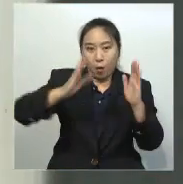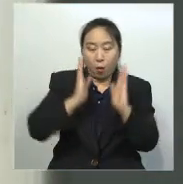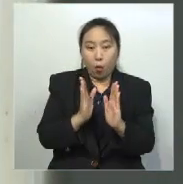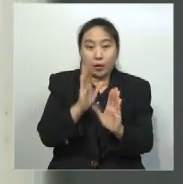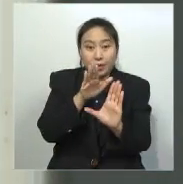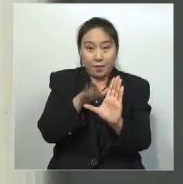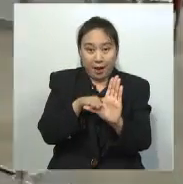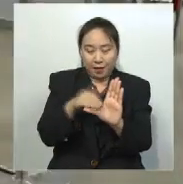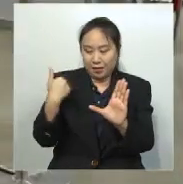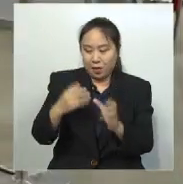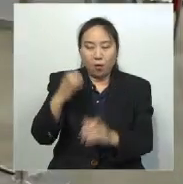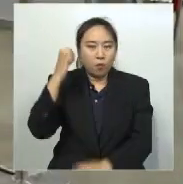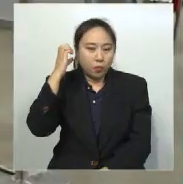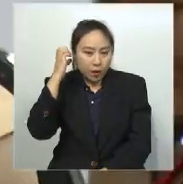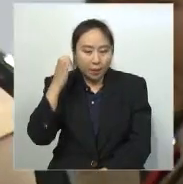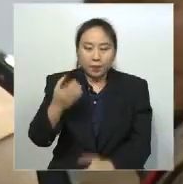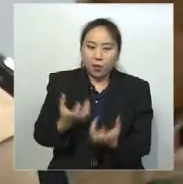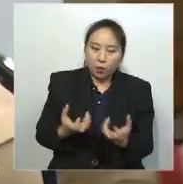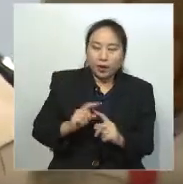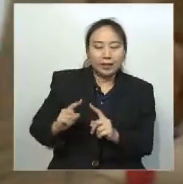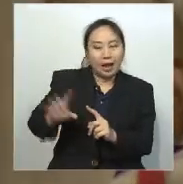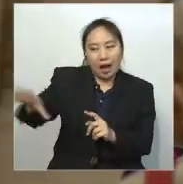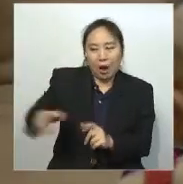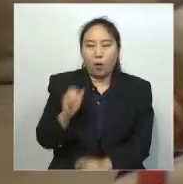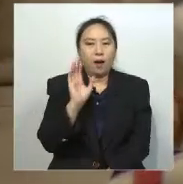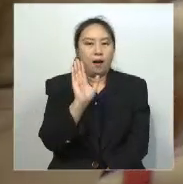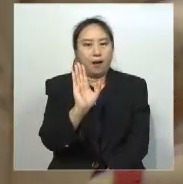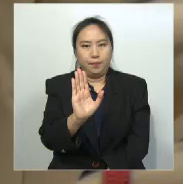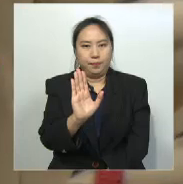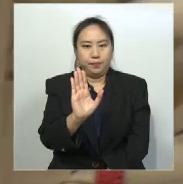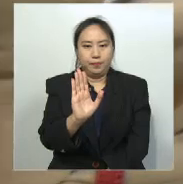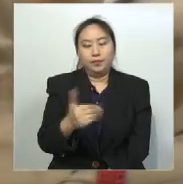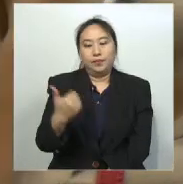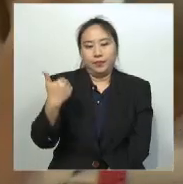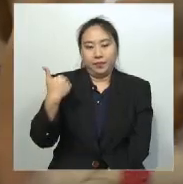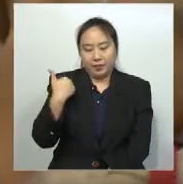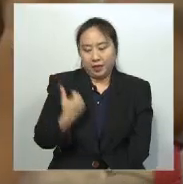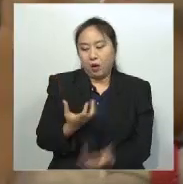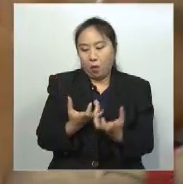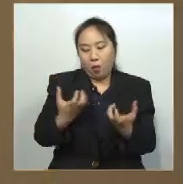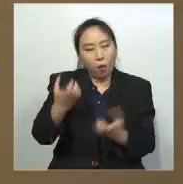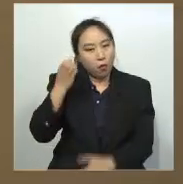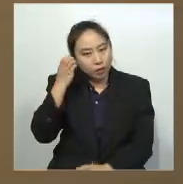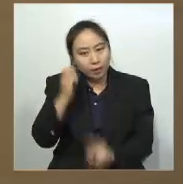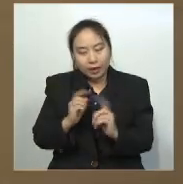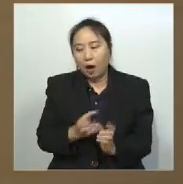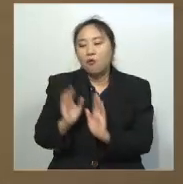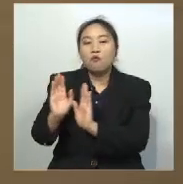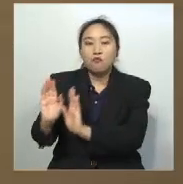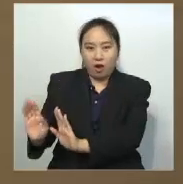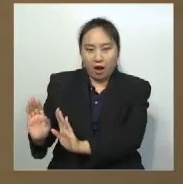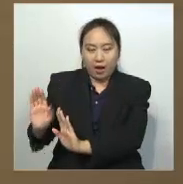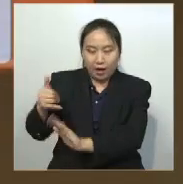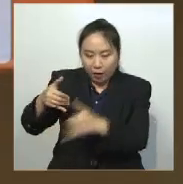าตให้ผู้สมัครนำอุปกรณ์สื่อสารเข้าไปภายในสถานที่คัดเลือกโดยได้จัดเตรียมจุดรับฝากอุปกรณ์ไว้ที่บริเวณด้านหน้า